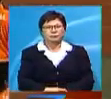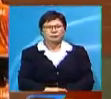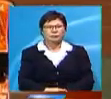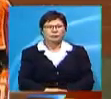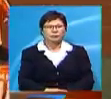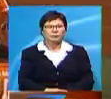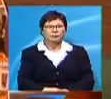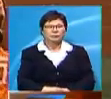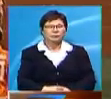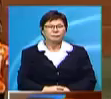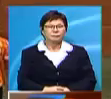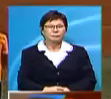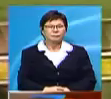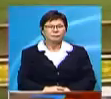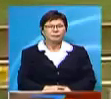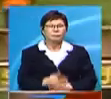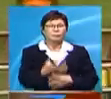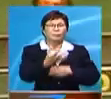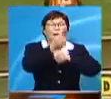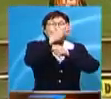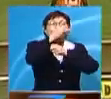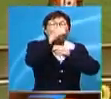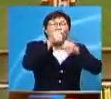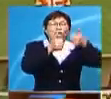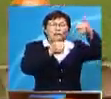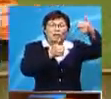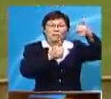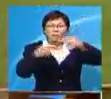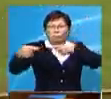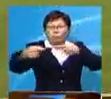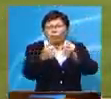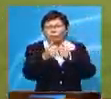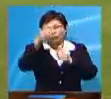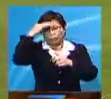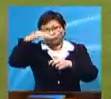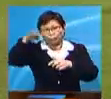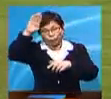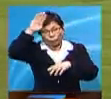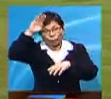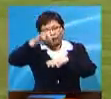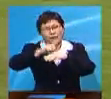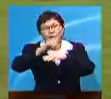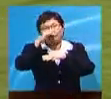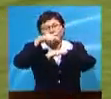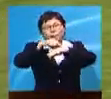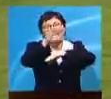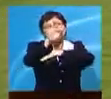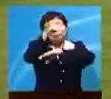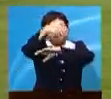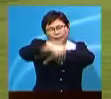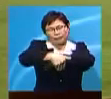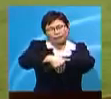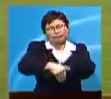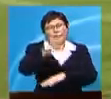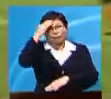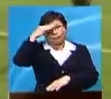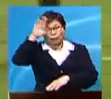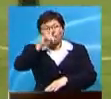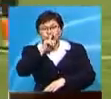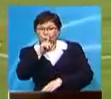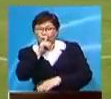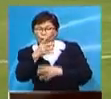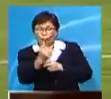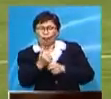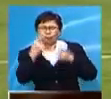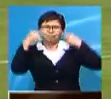kedua pendahulu Liga Melaka United akan bertemu Perlis di stadium Hang Jebat pada pukul 9 malam Perlis pasti mahu